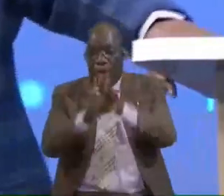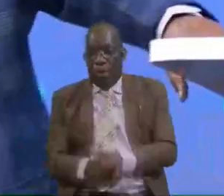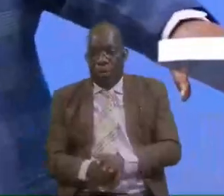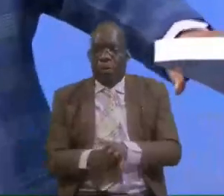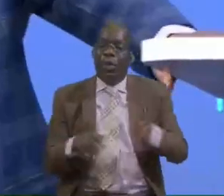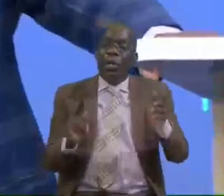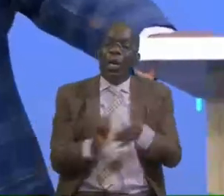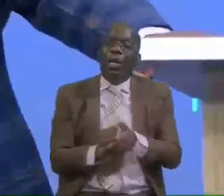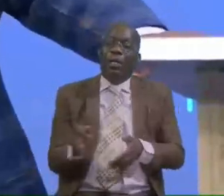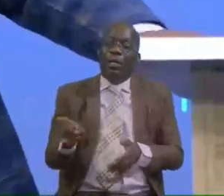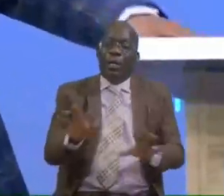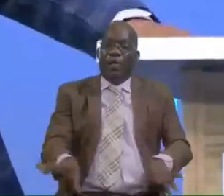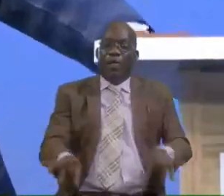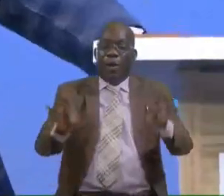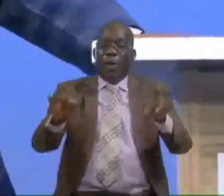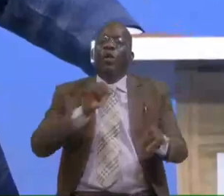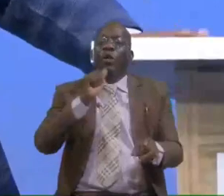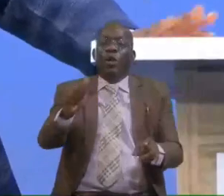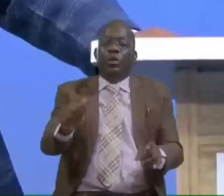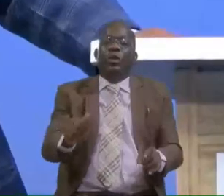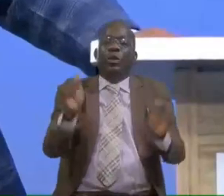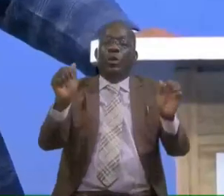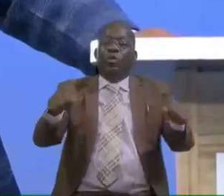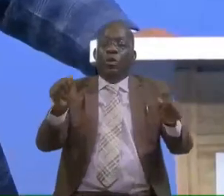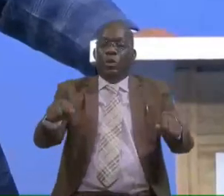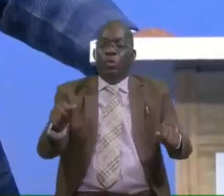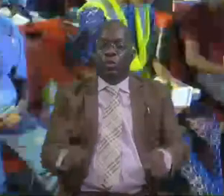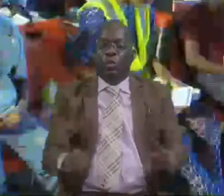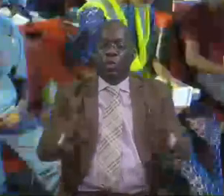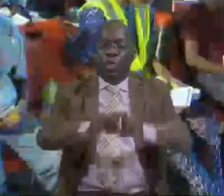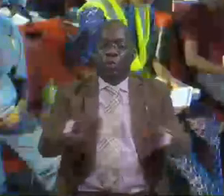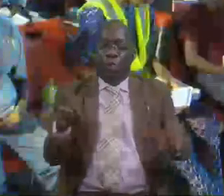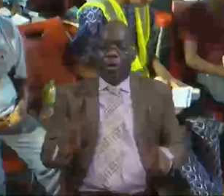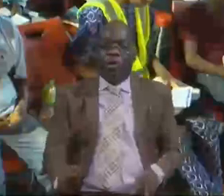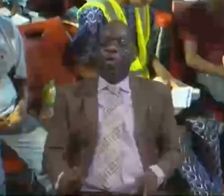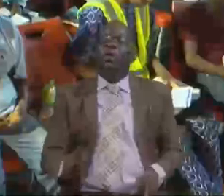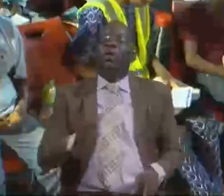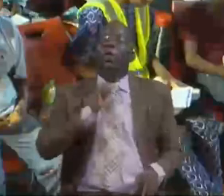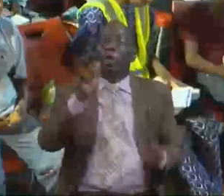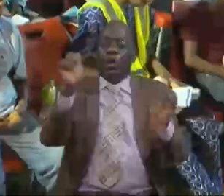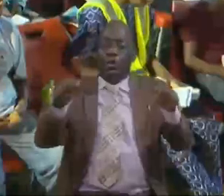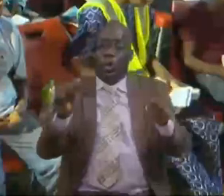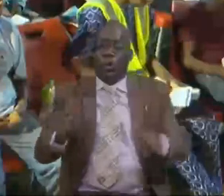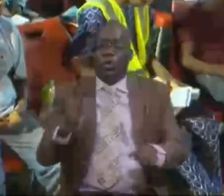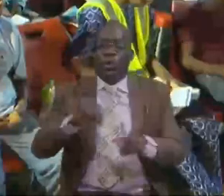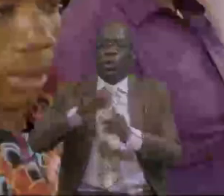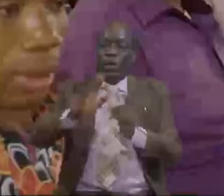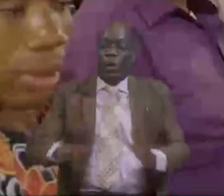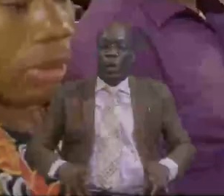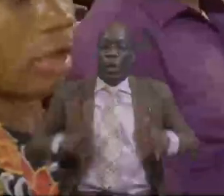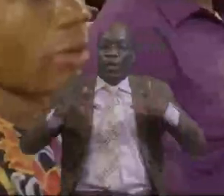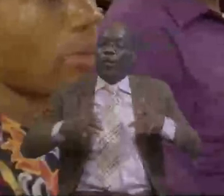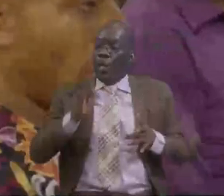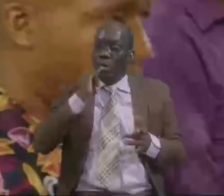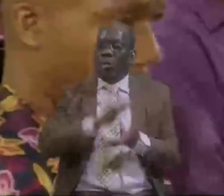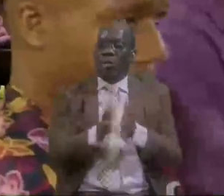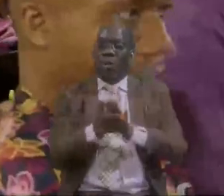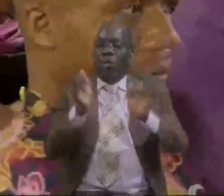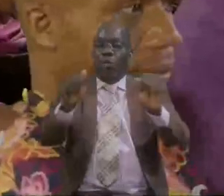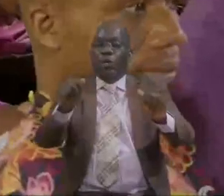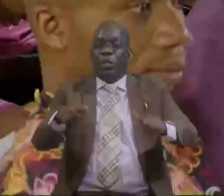qu'ils trouvent impossibles. Mais les impossibilités de ta vie vont devenir possibles ce